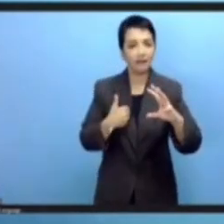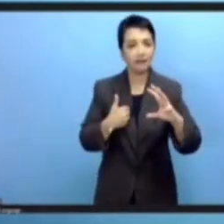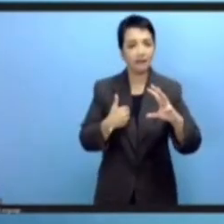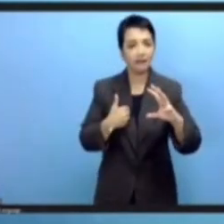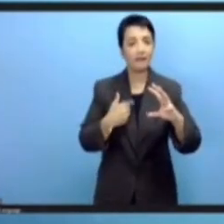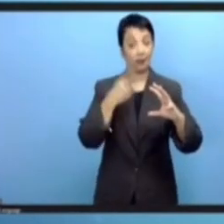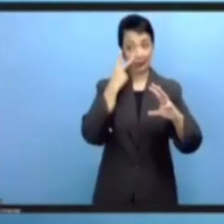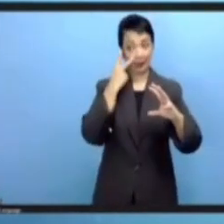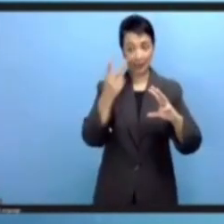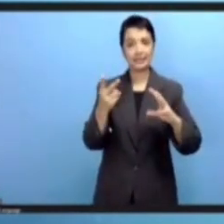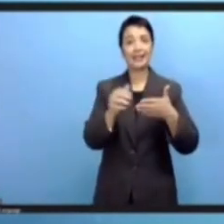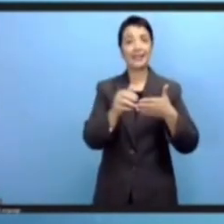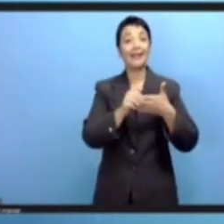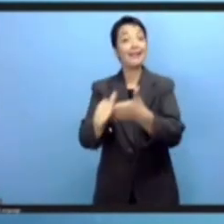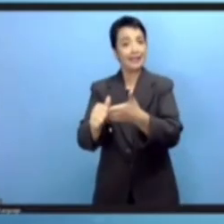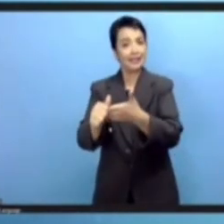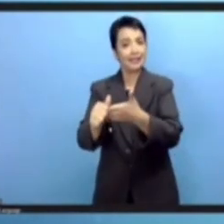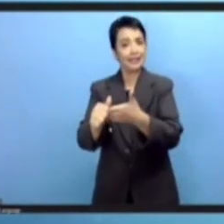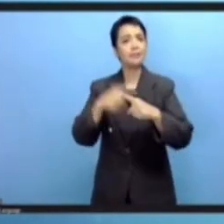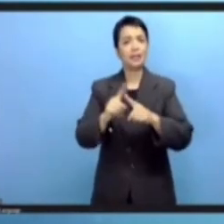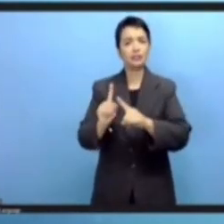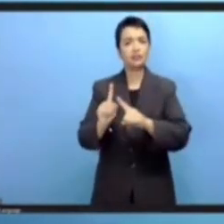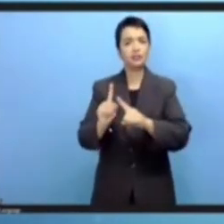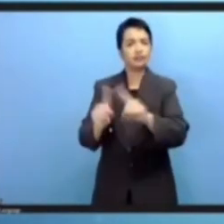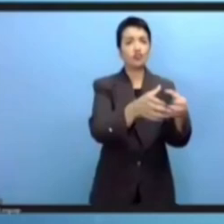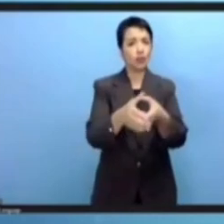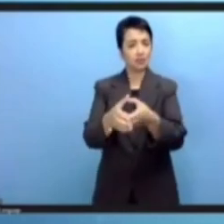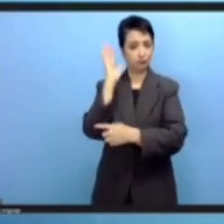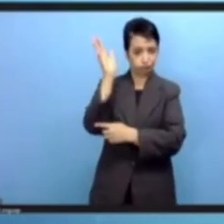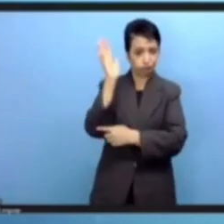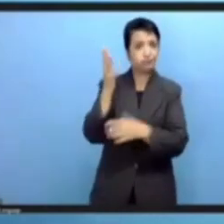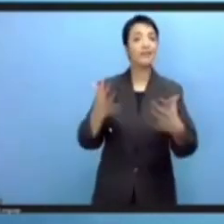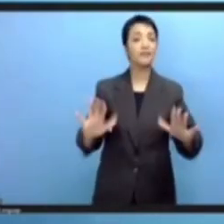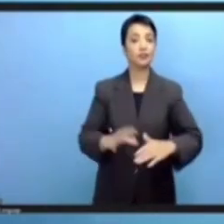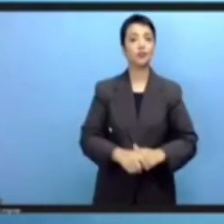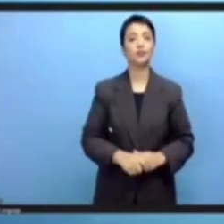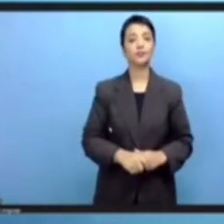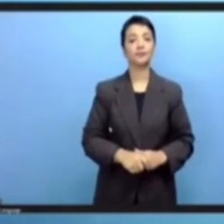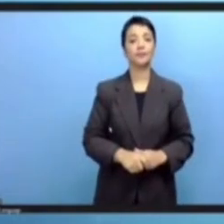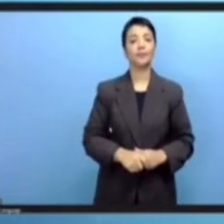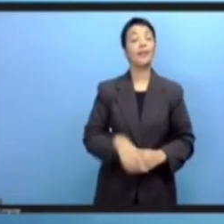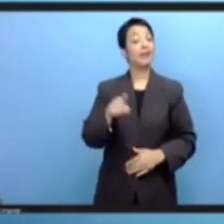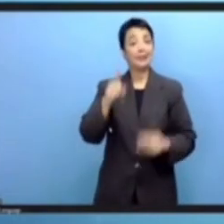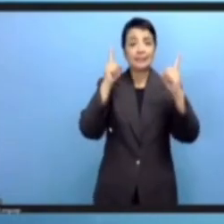adaptées partout dans le monde. Et les organisations représentées ici